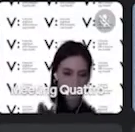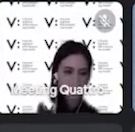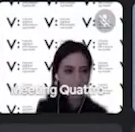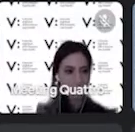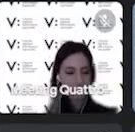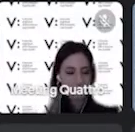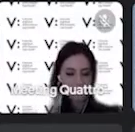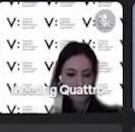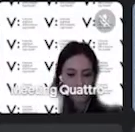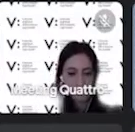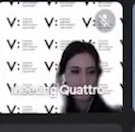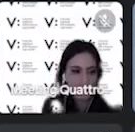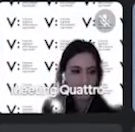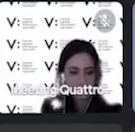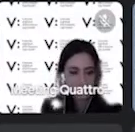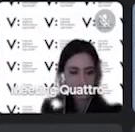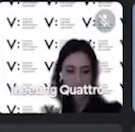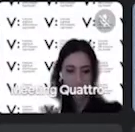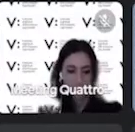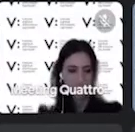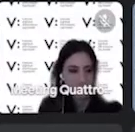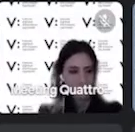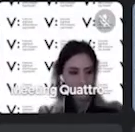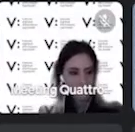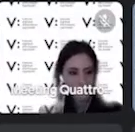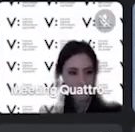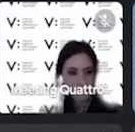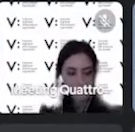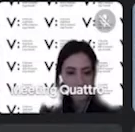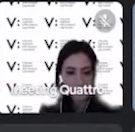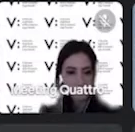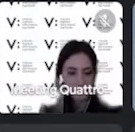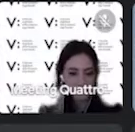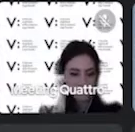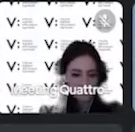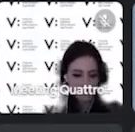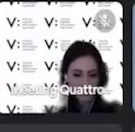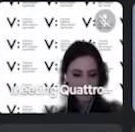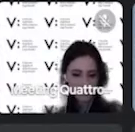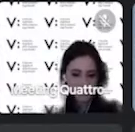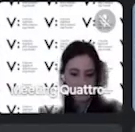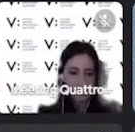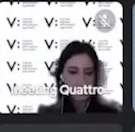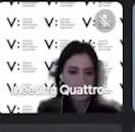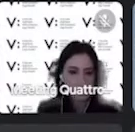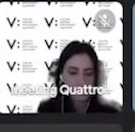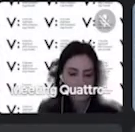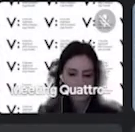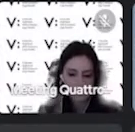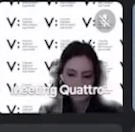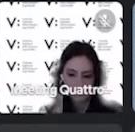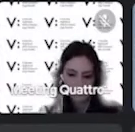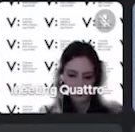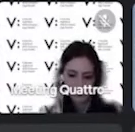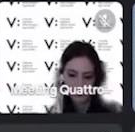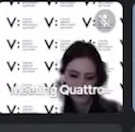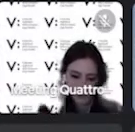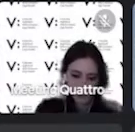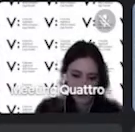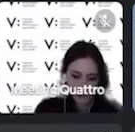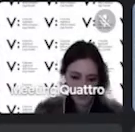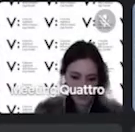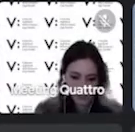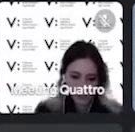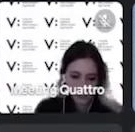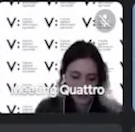vi potrete, forse, cioè, come dicevi tu prima, c'è la possibilità di poi di switchare